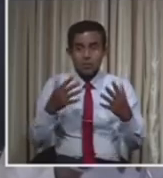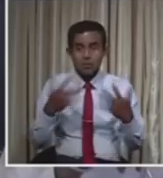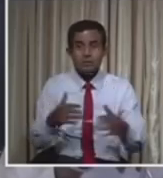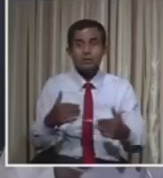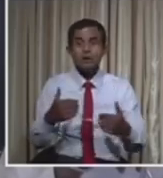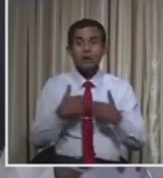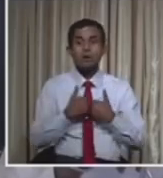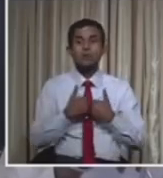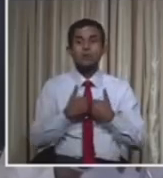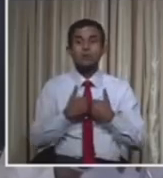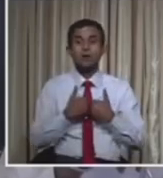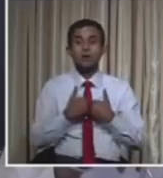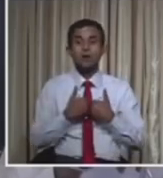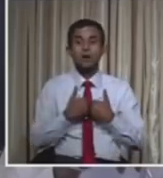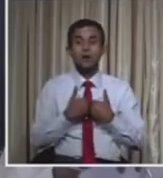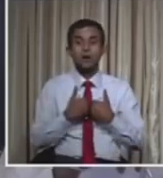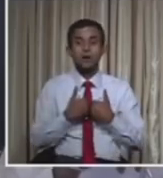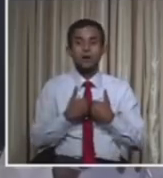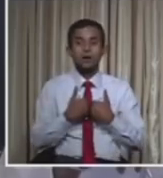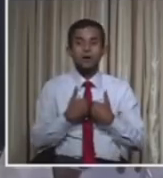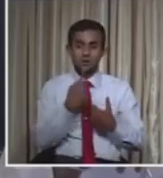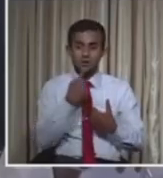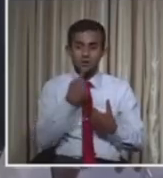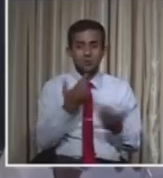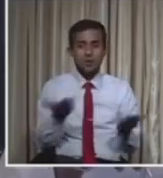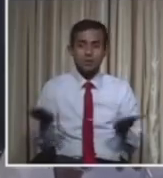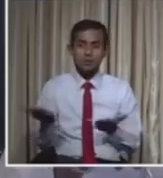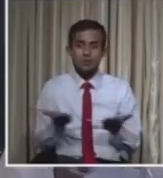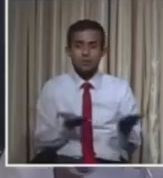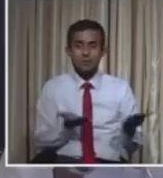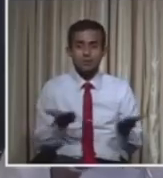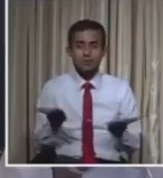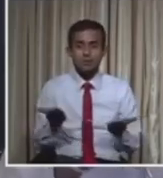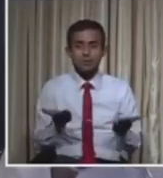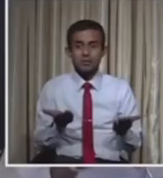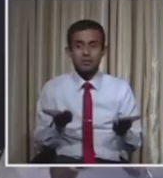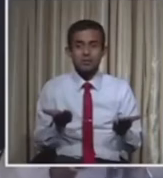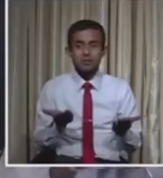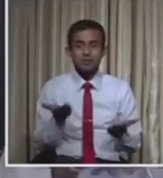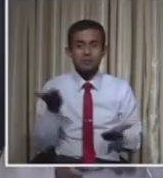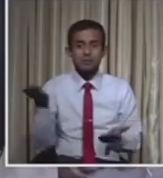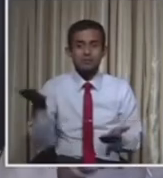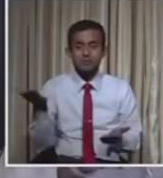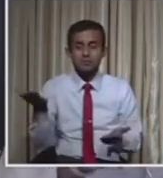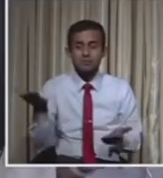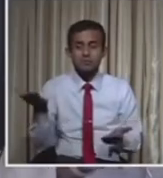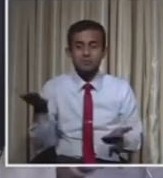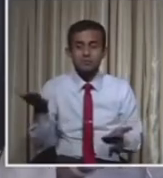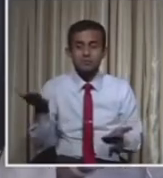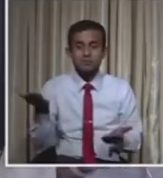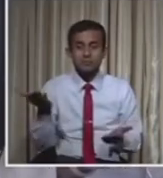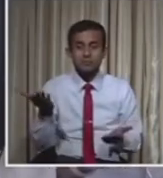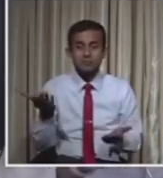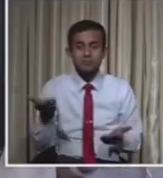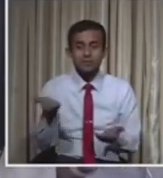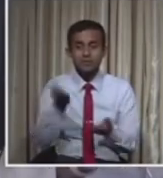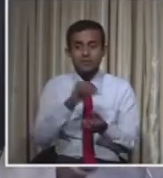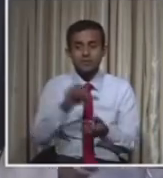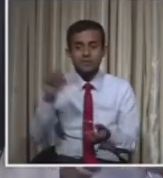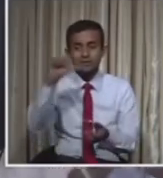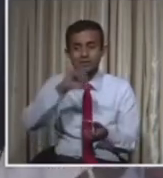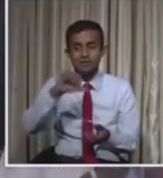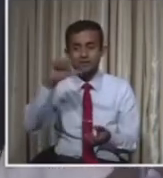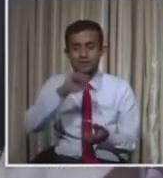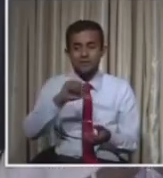අපි හා ඔව් බබා හනේ මෙන්න මෙයාට මේ මේ හිල් පොල් කට්ටෙන් නාවලා